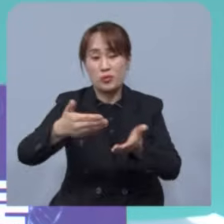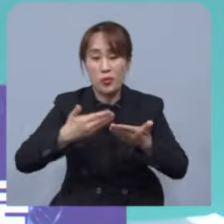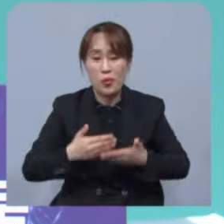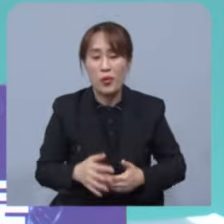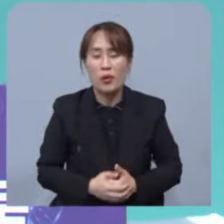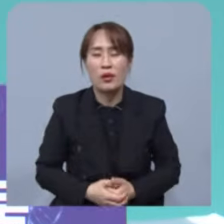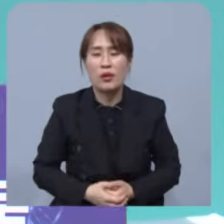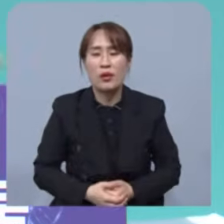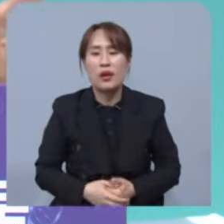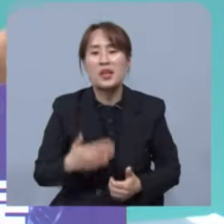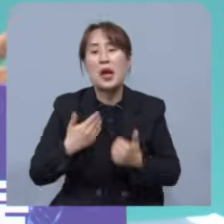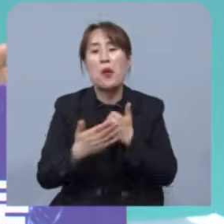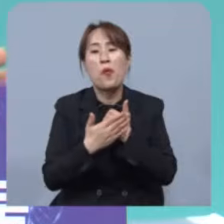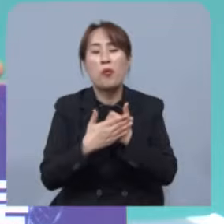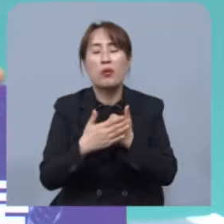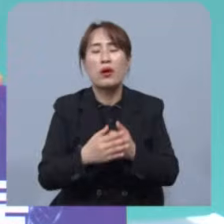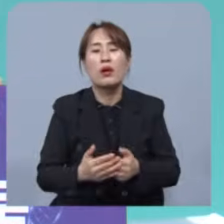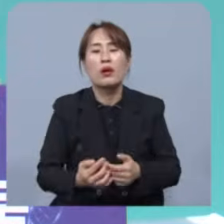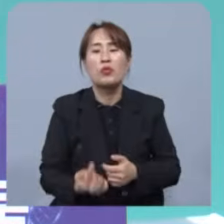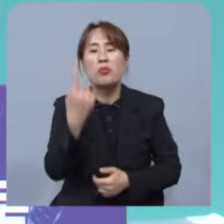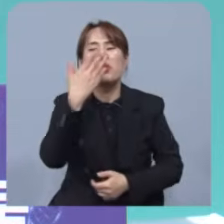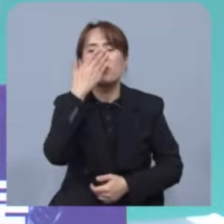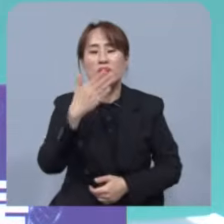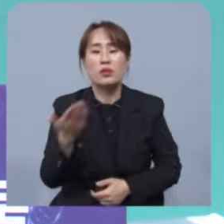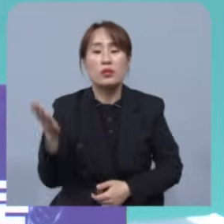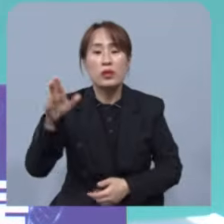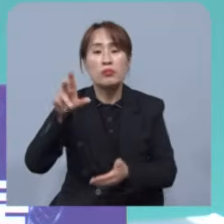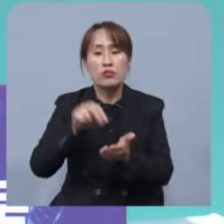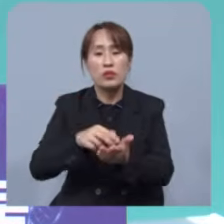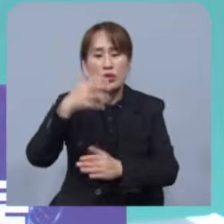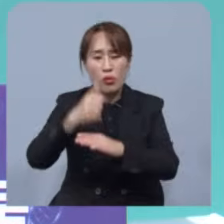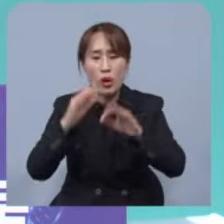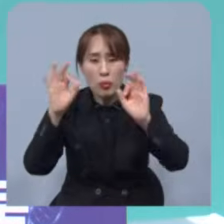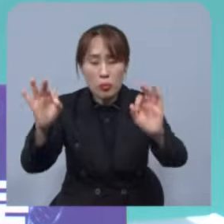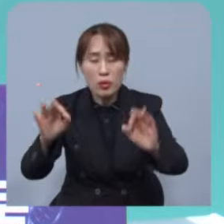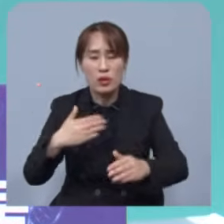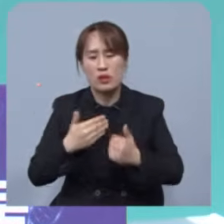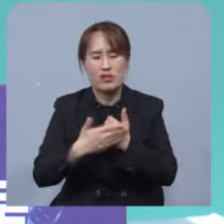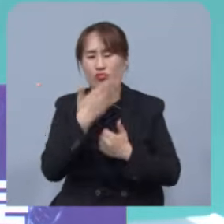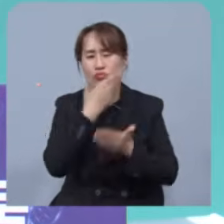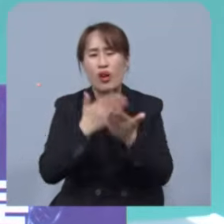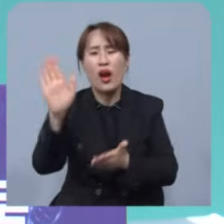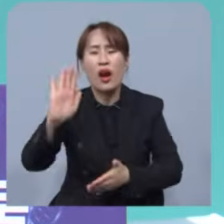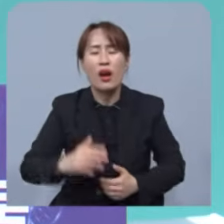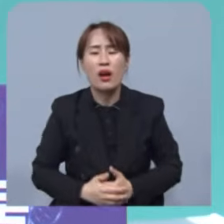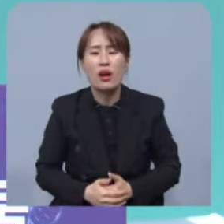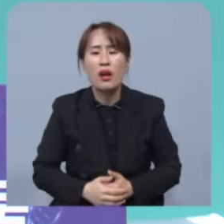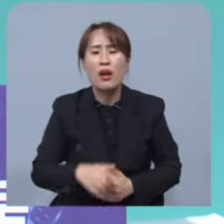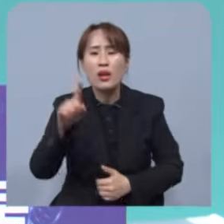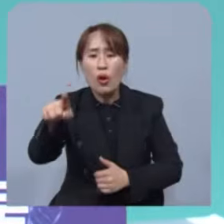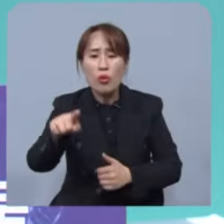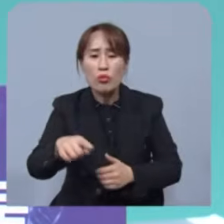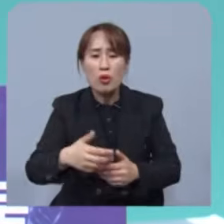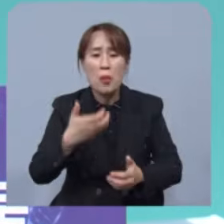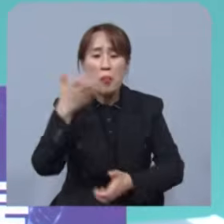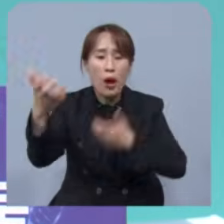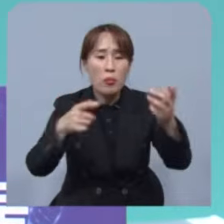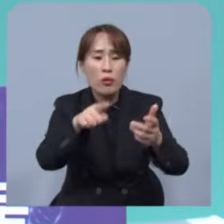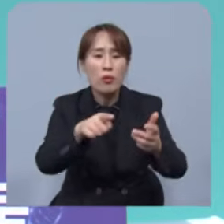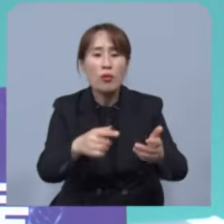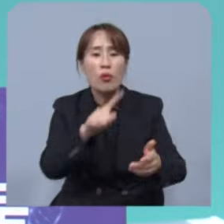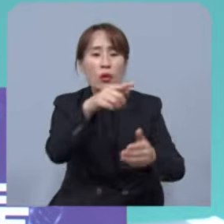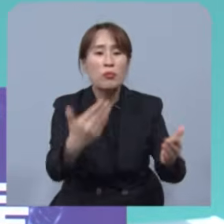여기도 이러면 표가 돼. 근데 문제는 결과적으로는 성과를 별로 못 내는 상황이